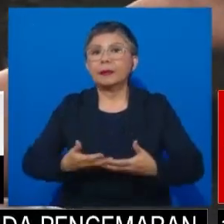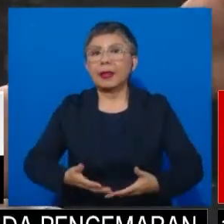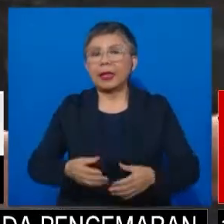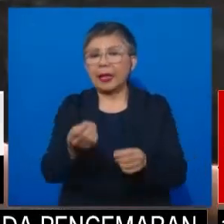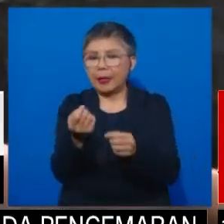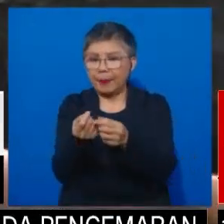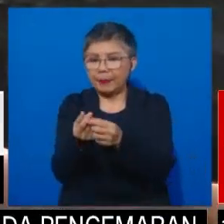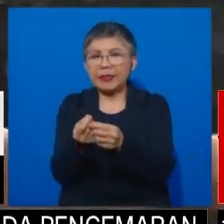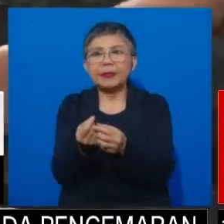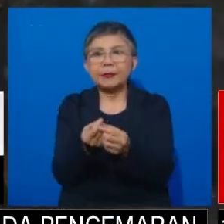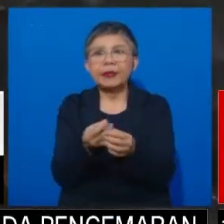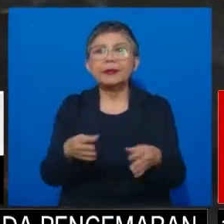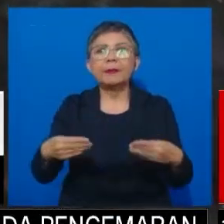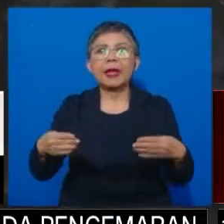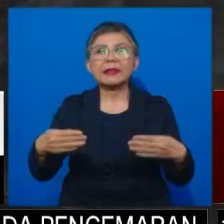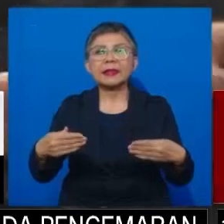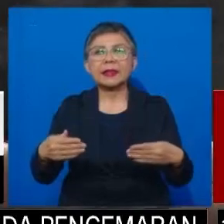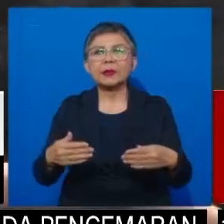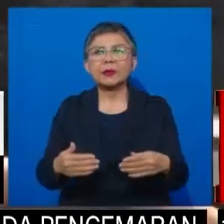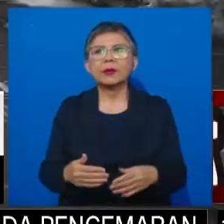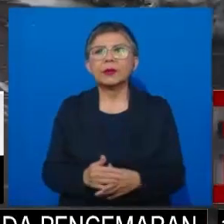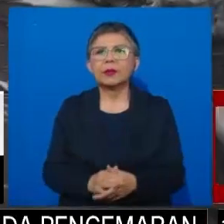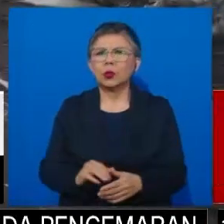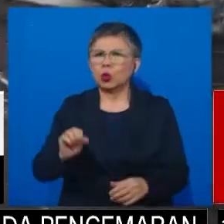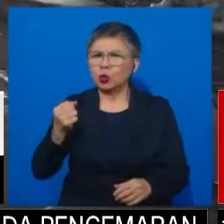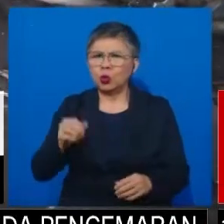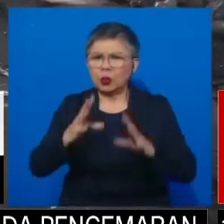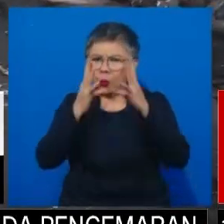biji-biji plastik gitu yang susah dipademin.